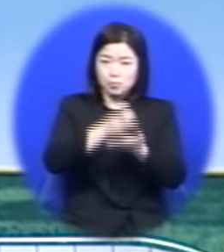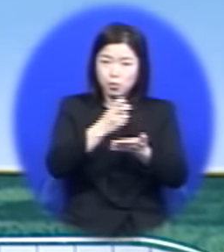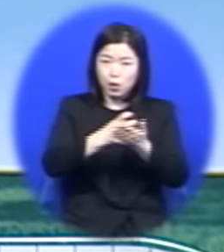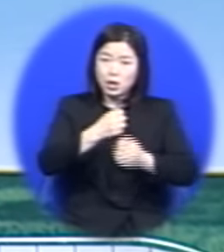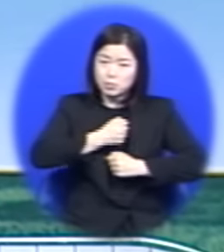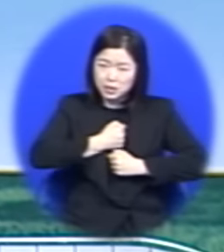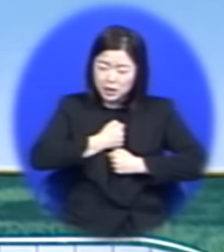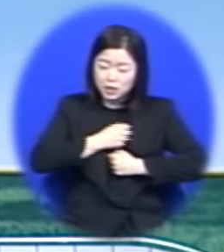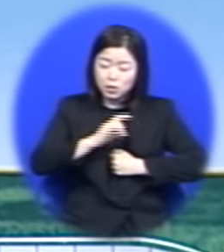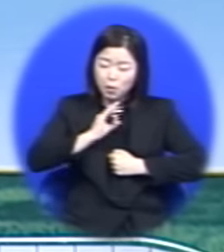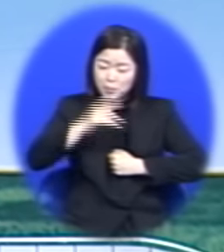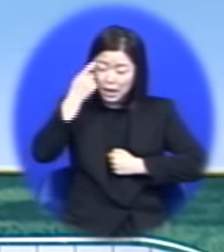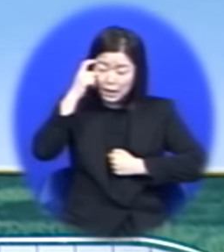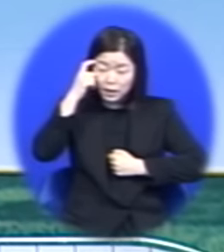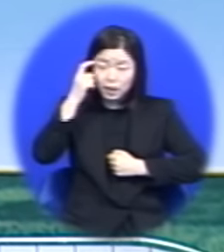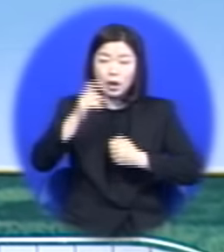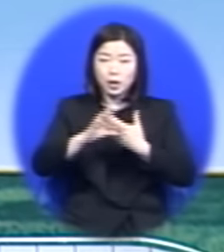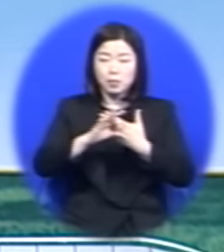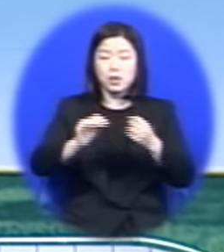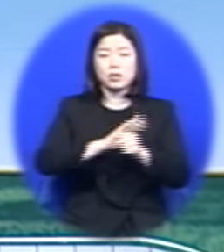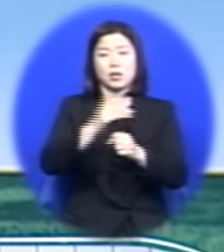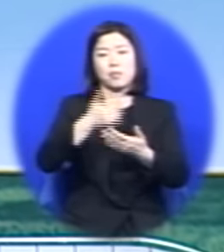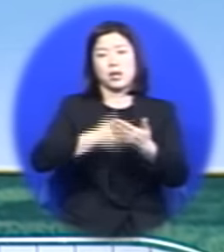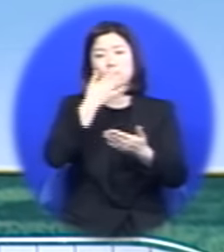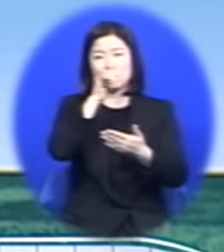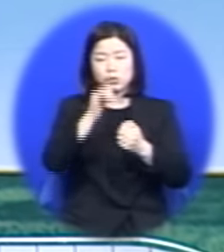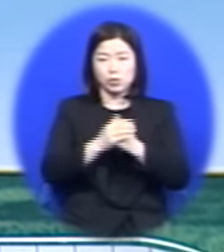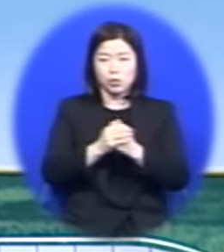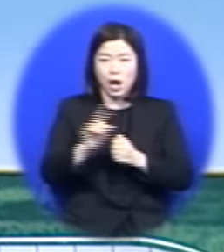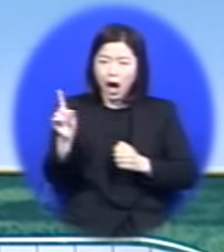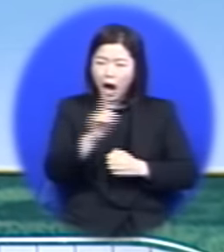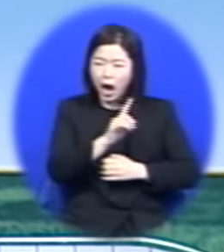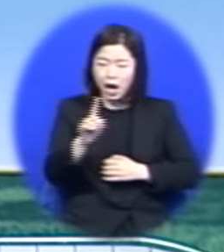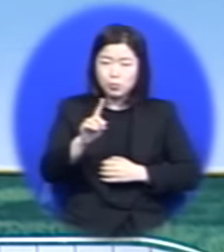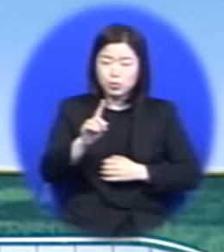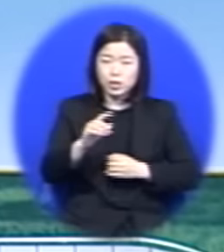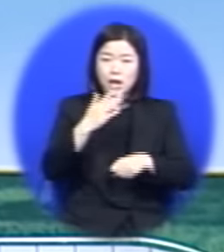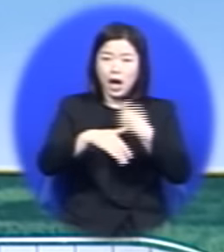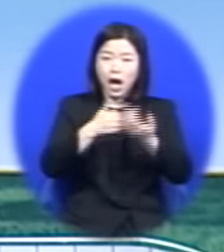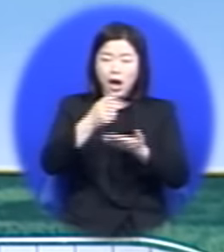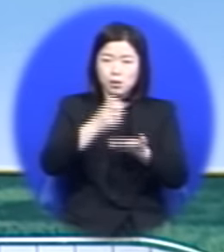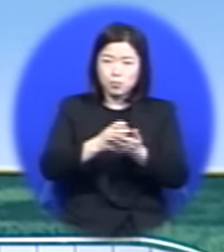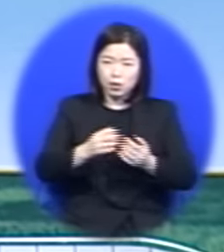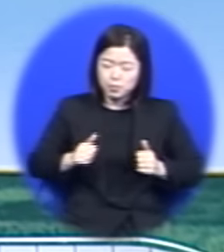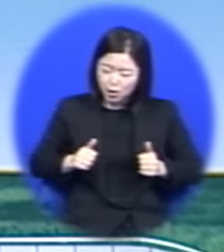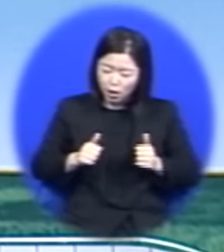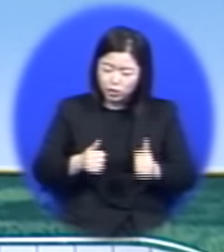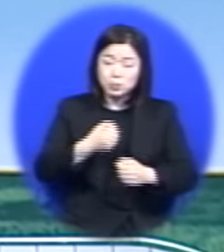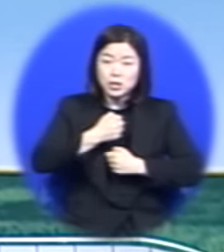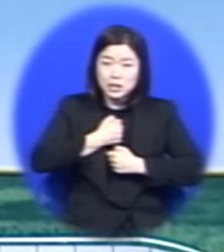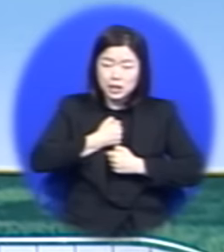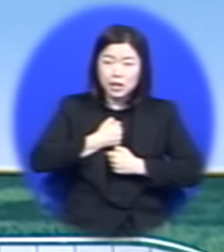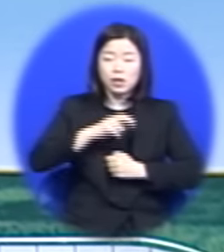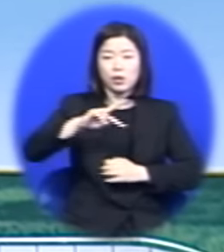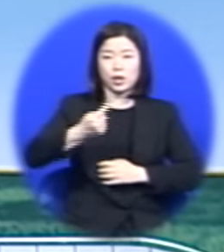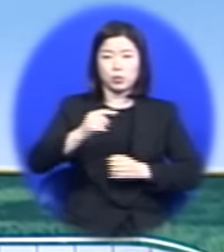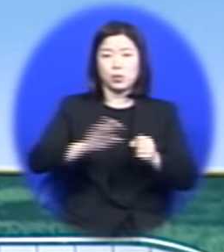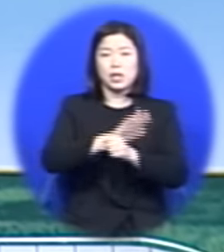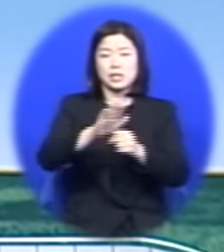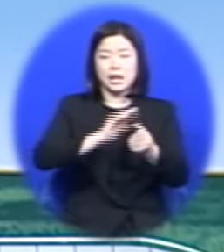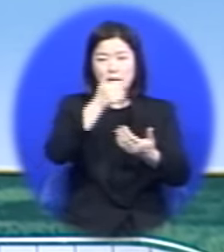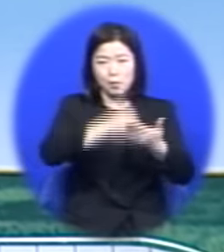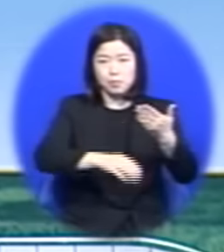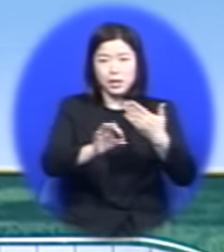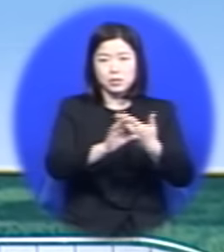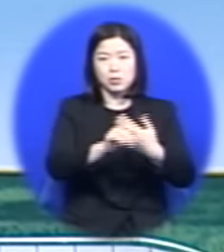것. 하나님의 계명을 아무리 열심히 잘 지키려고 그래도 사랑이 빠져버리면 그건 아무것도